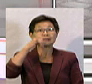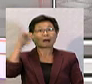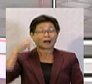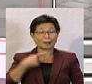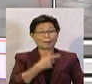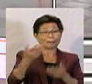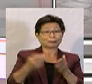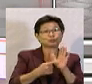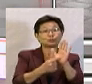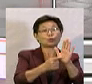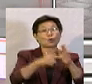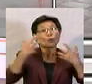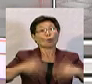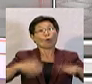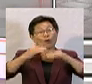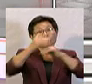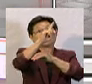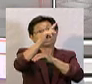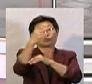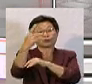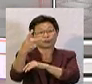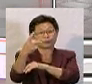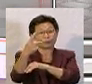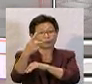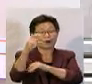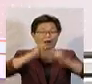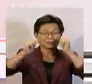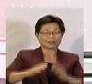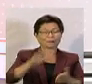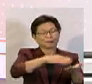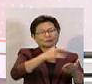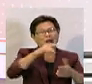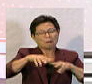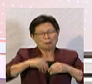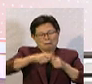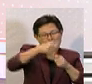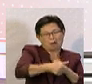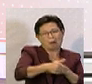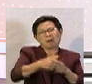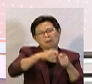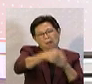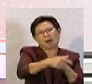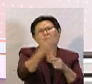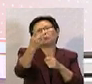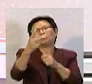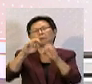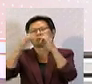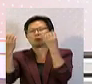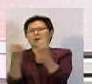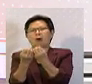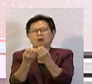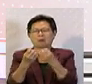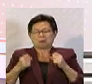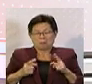Semalam kami bawakan kisah panas lebih 1,000 artis dan pemuzik yang mendakwa tidak menerima bayaran royalti oleh dua badan penyiaran